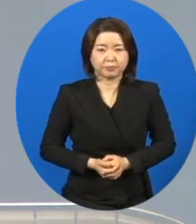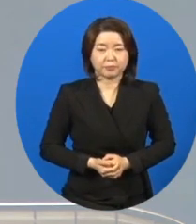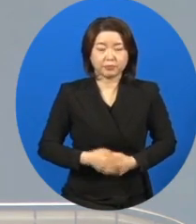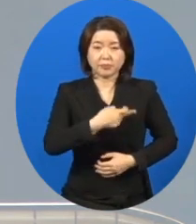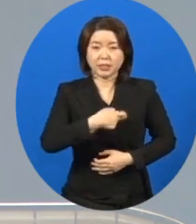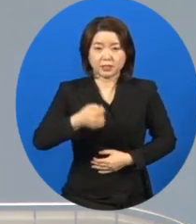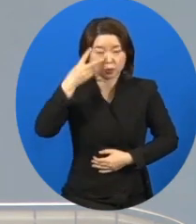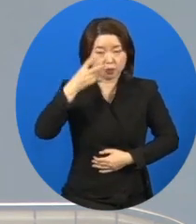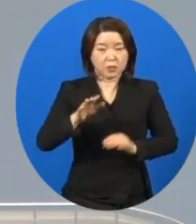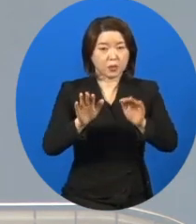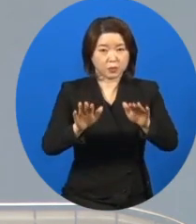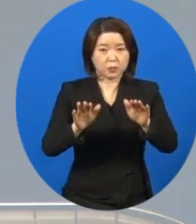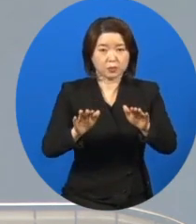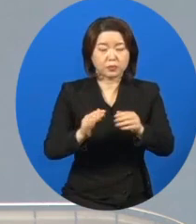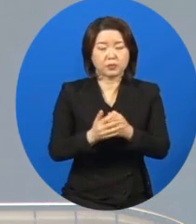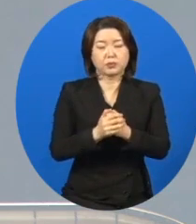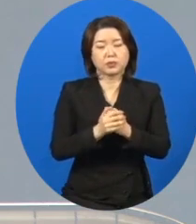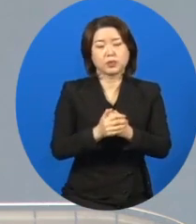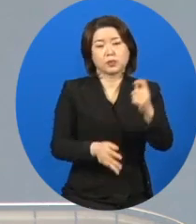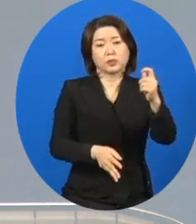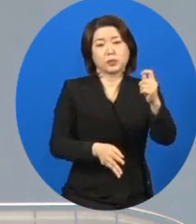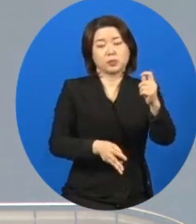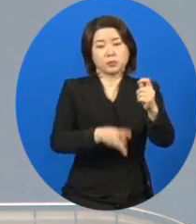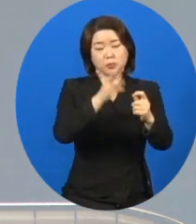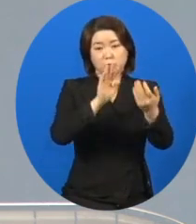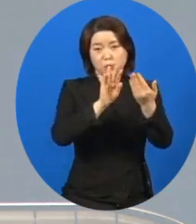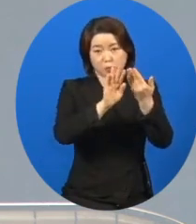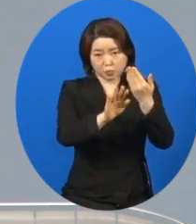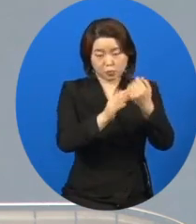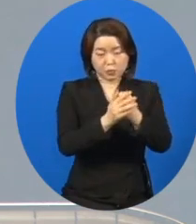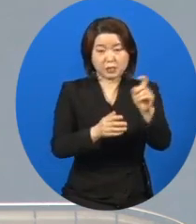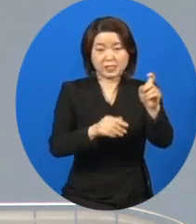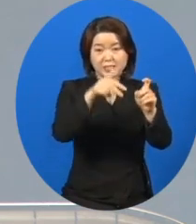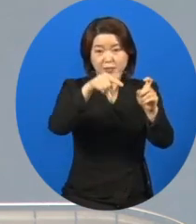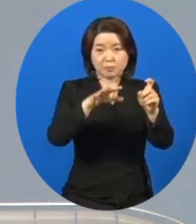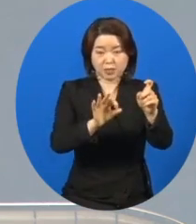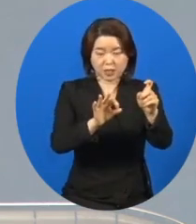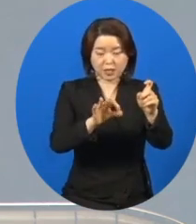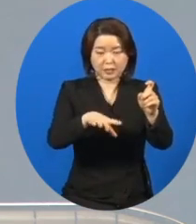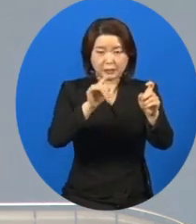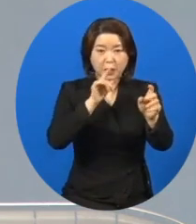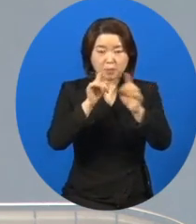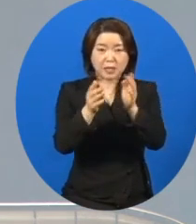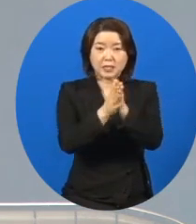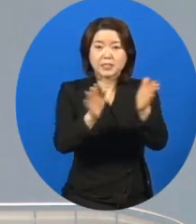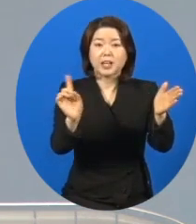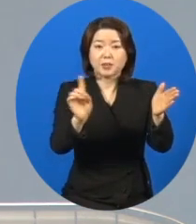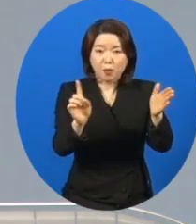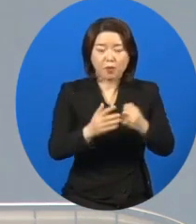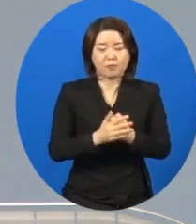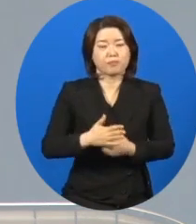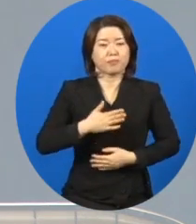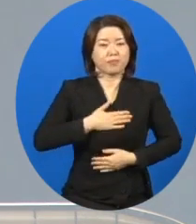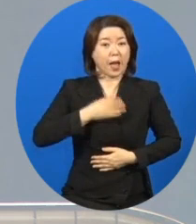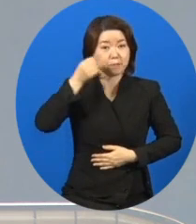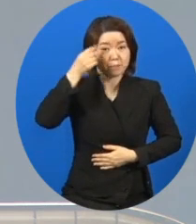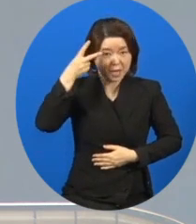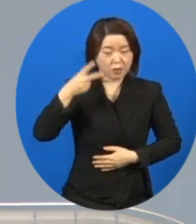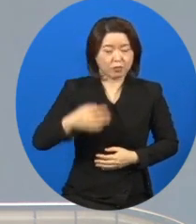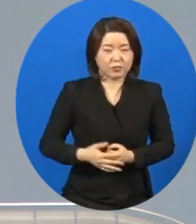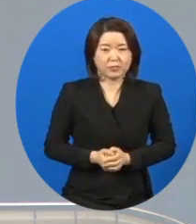사도 바울이 오늘 고린도후서 10장에서도 처음에 말씀을 시작하면서 이렇게 말씀합니다. 나